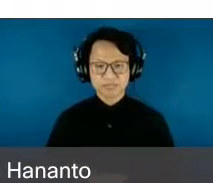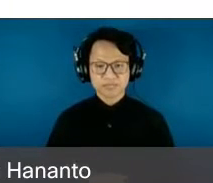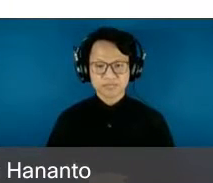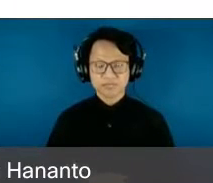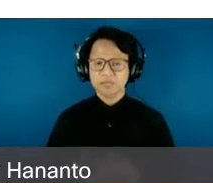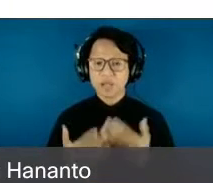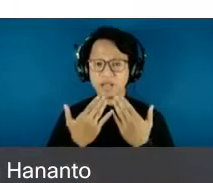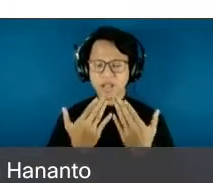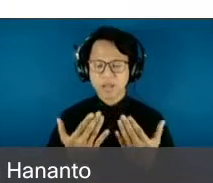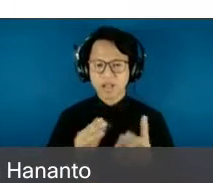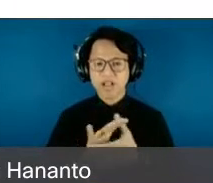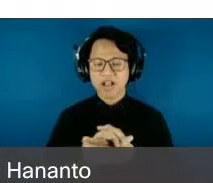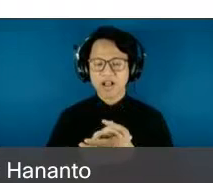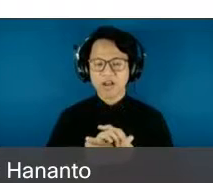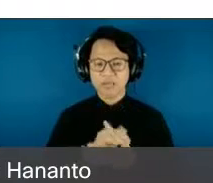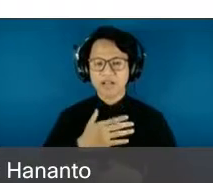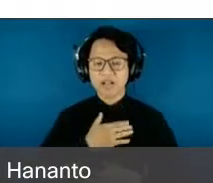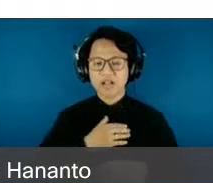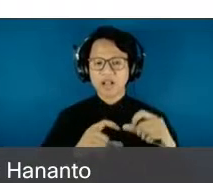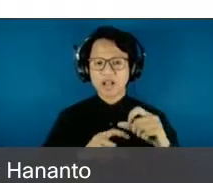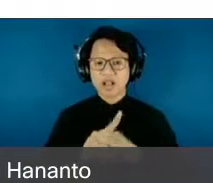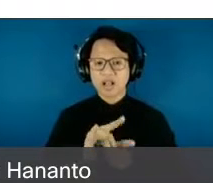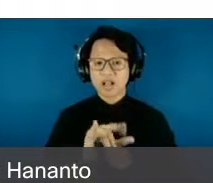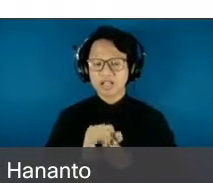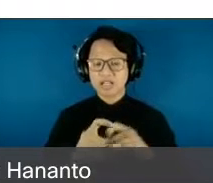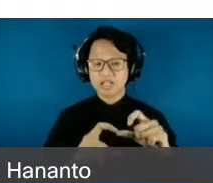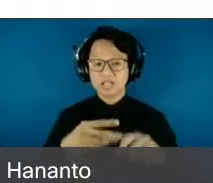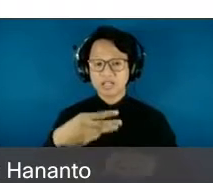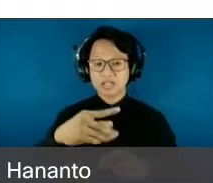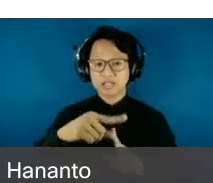Terima kasih. Perkenalkan, saya Sri Setyaningsih.